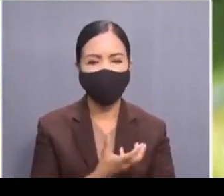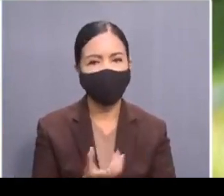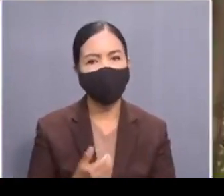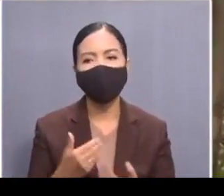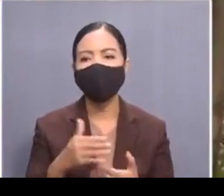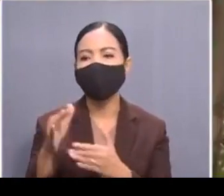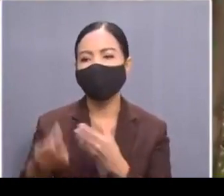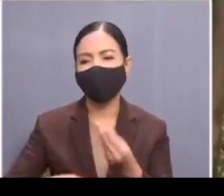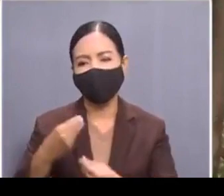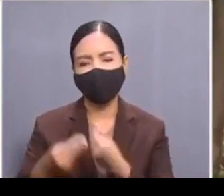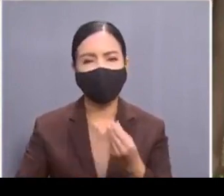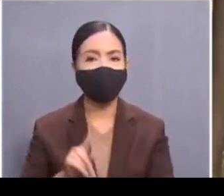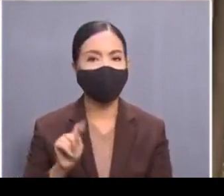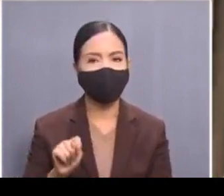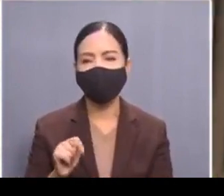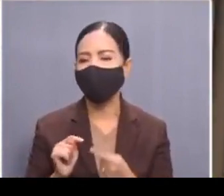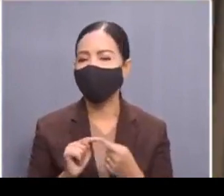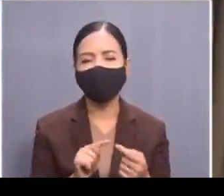ขาด